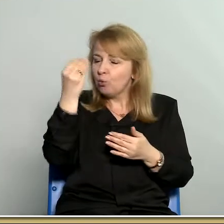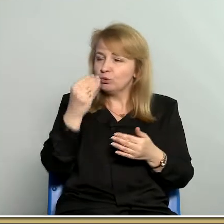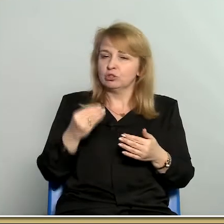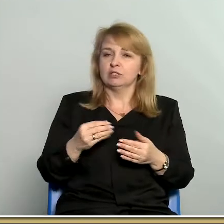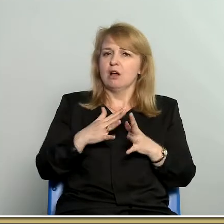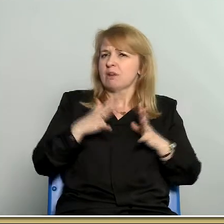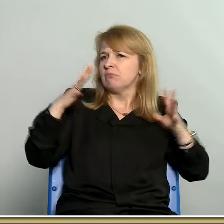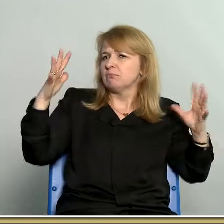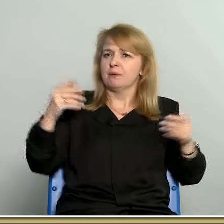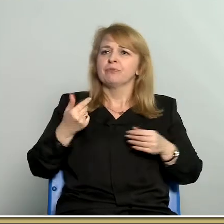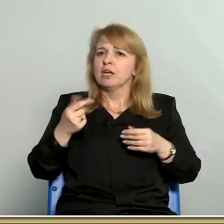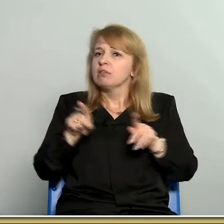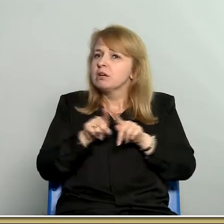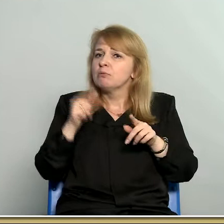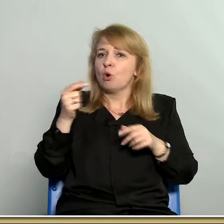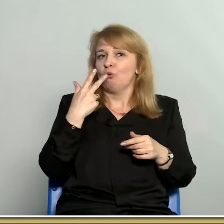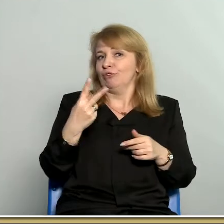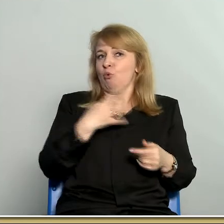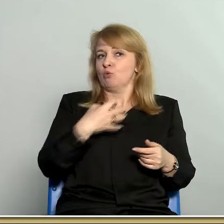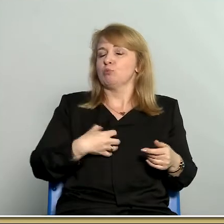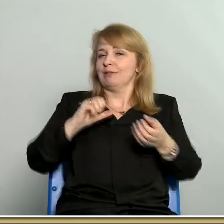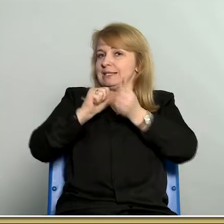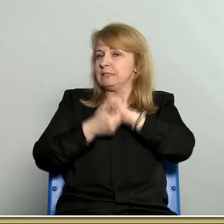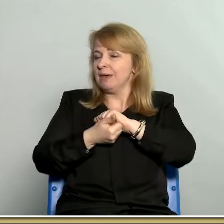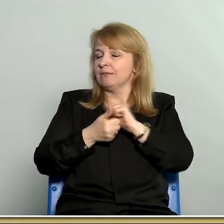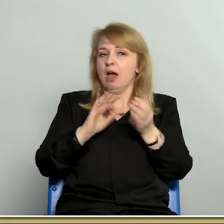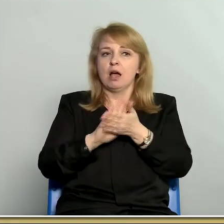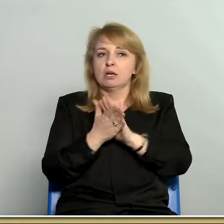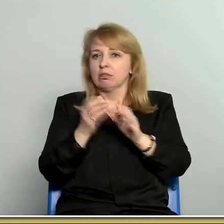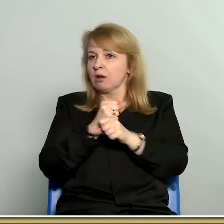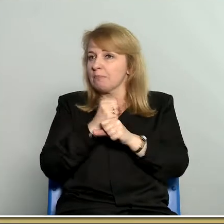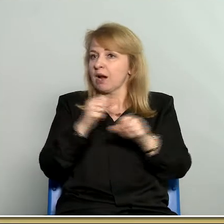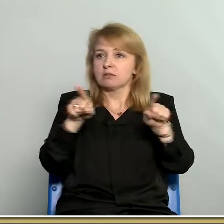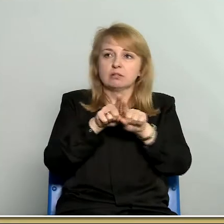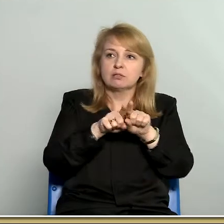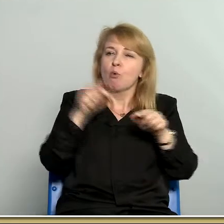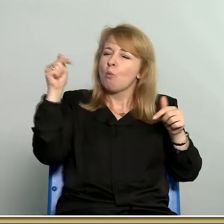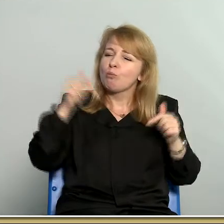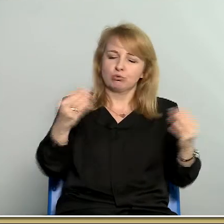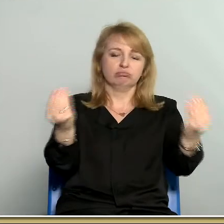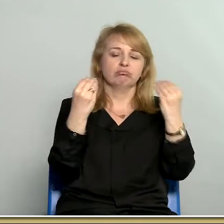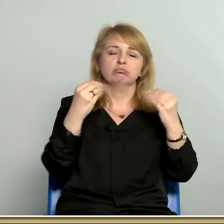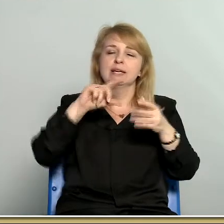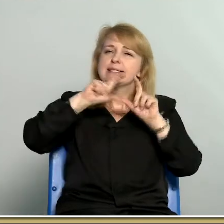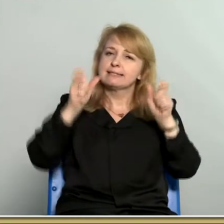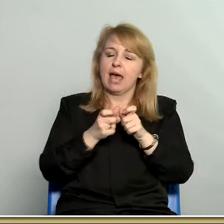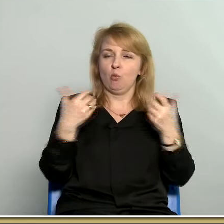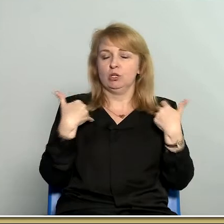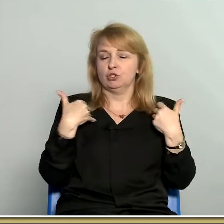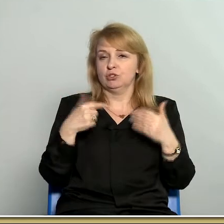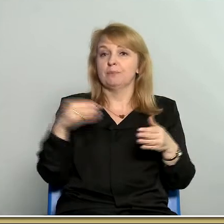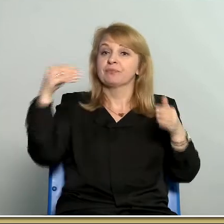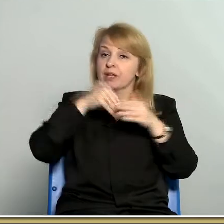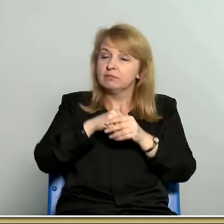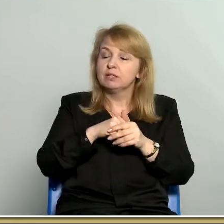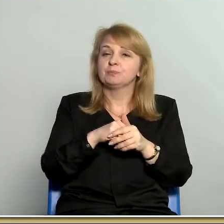odpowiadać na wyzwania gospodarki i zmieniającego się rynku pracy. Jeżeli chodzi o podnoszenie kompetencji kluczowych osób dorosłych,